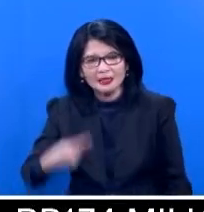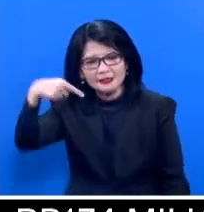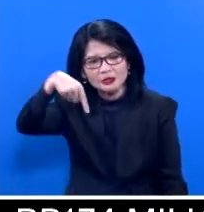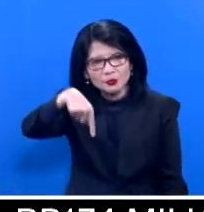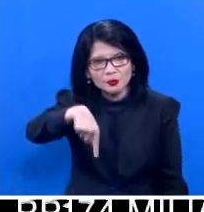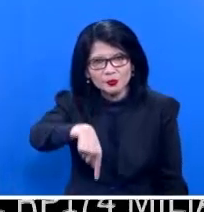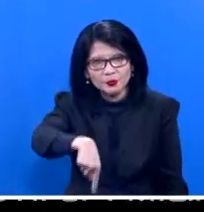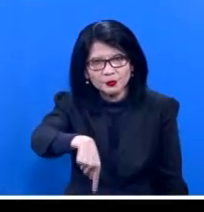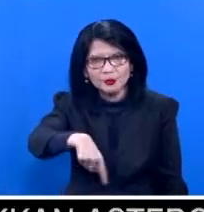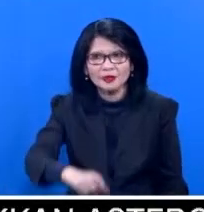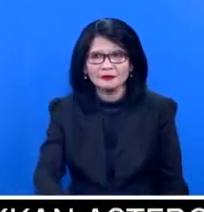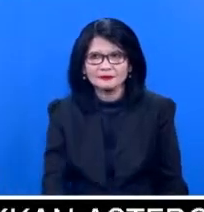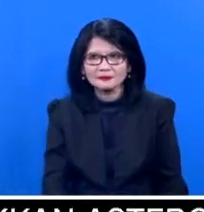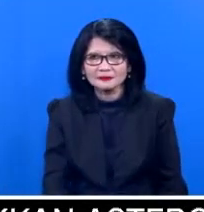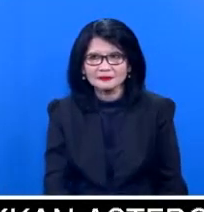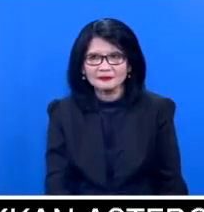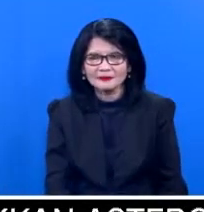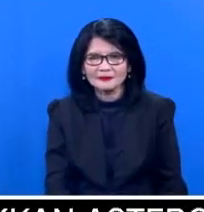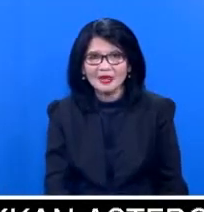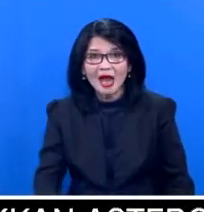Ini buka dulu, Bang. Iya, ini buka dulu.